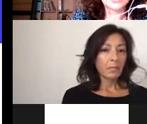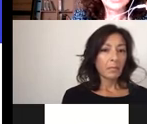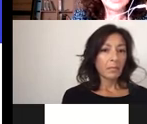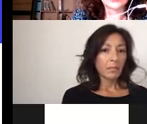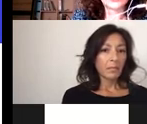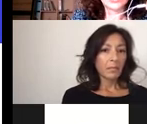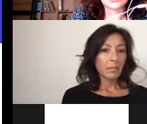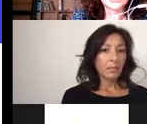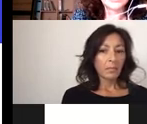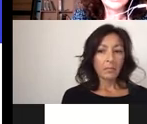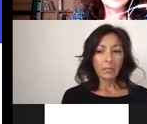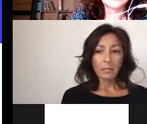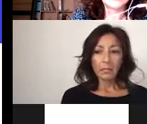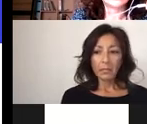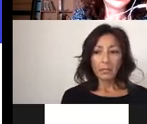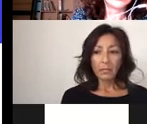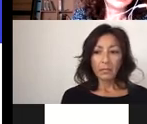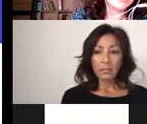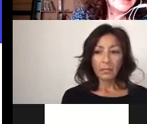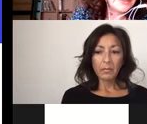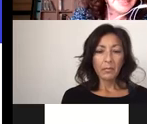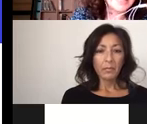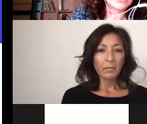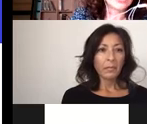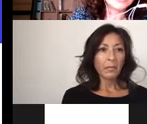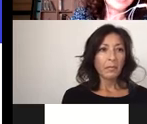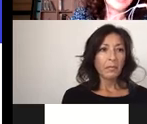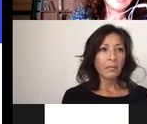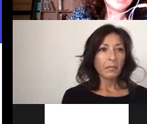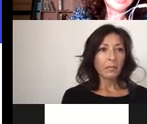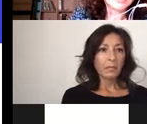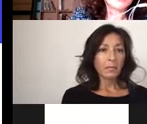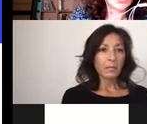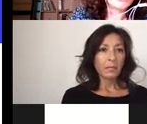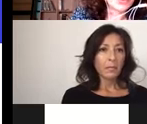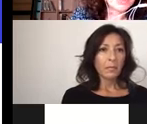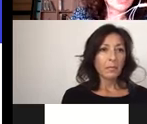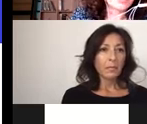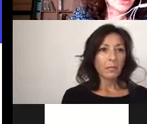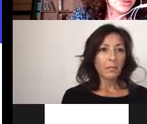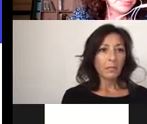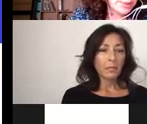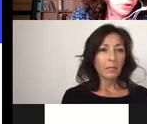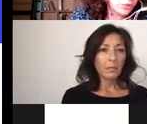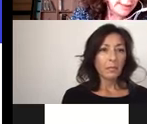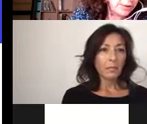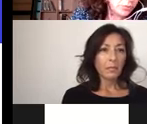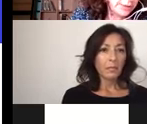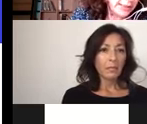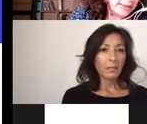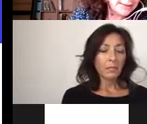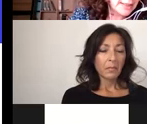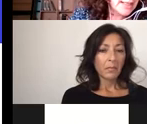si si sentono sicuri di essere in grado di identificare notizie eh o informazioni in preciso